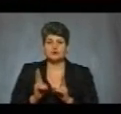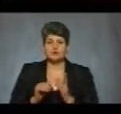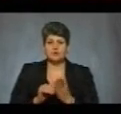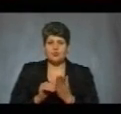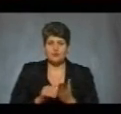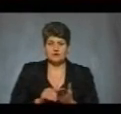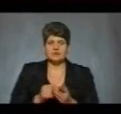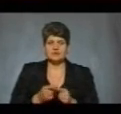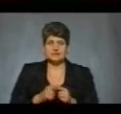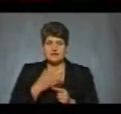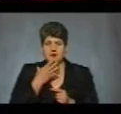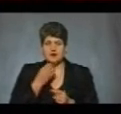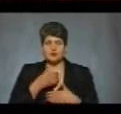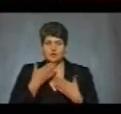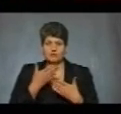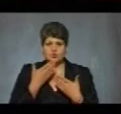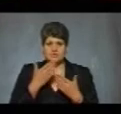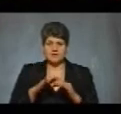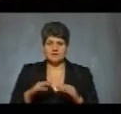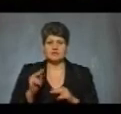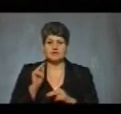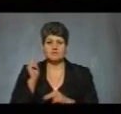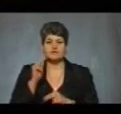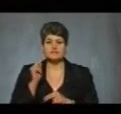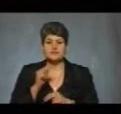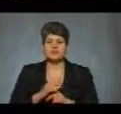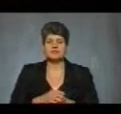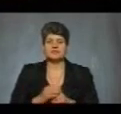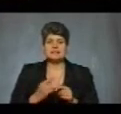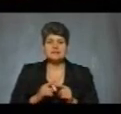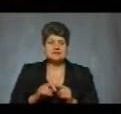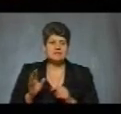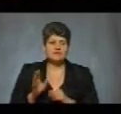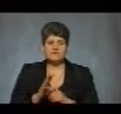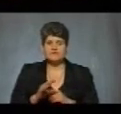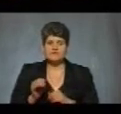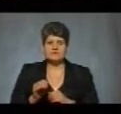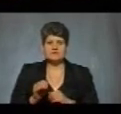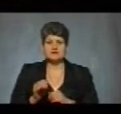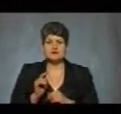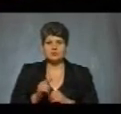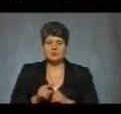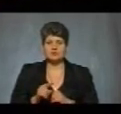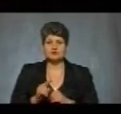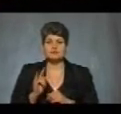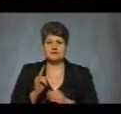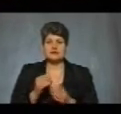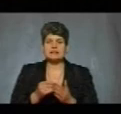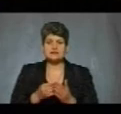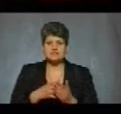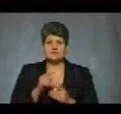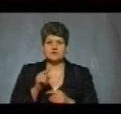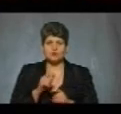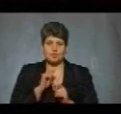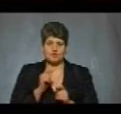то гарно прочитати, а з дітками вчили. Це все йдеться, знаєте, щоб дитина цінувала той